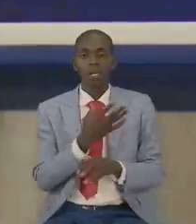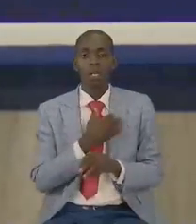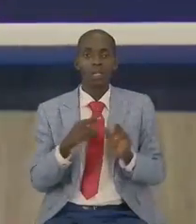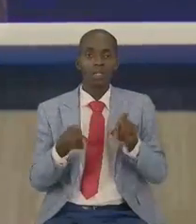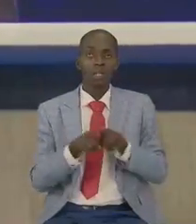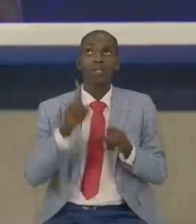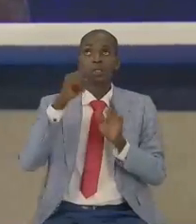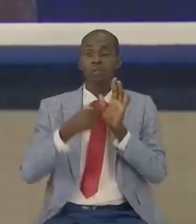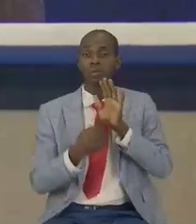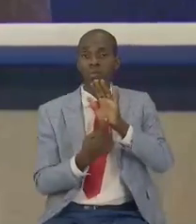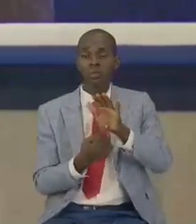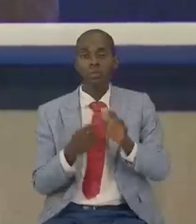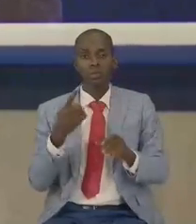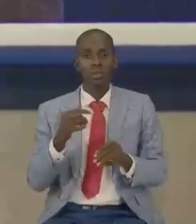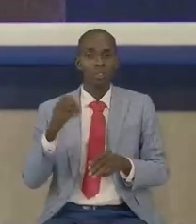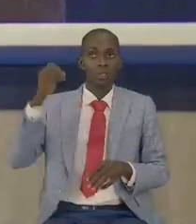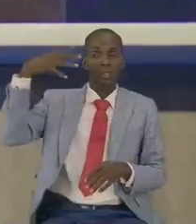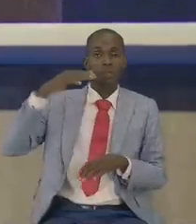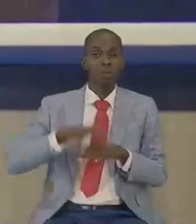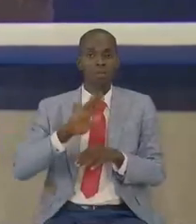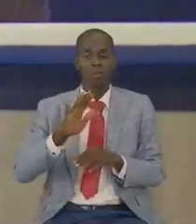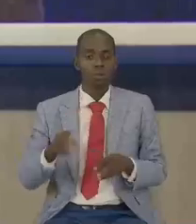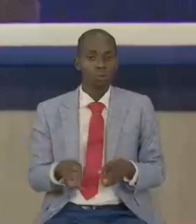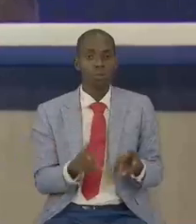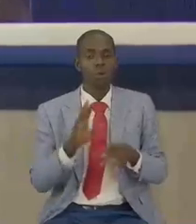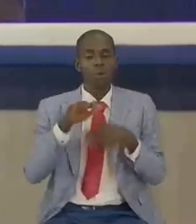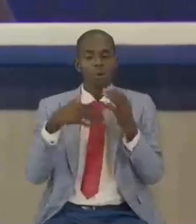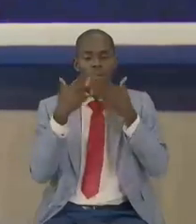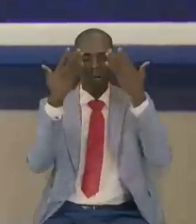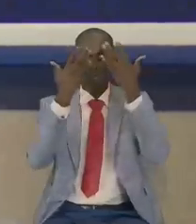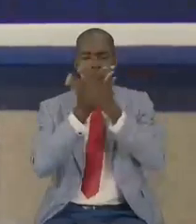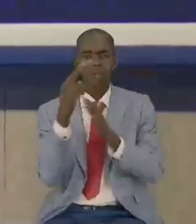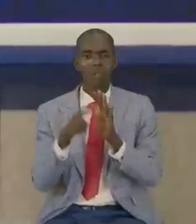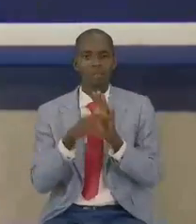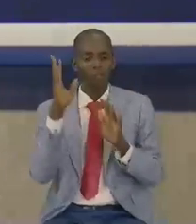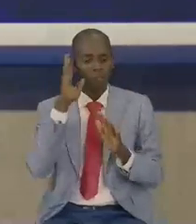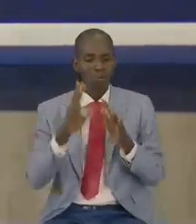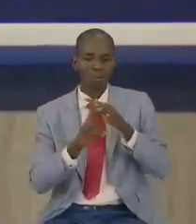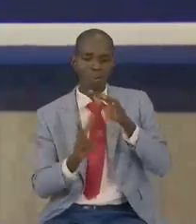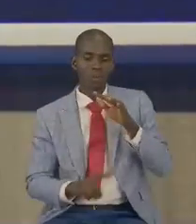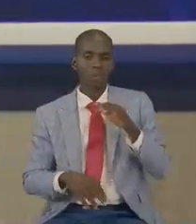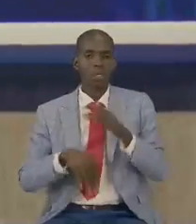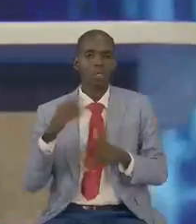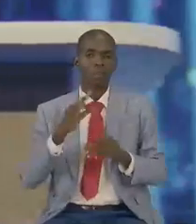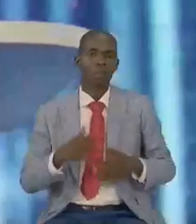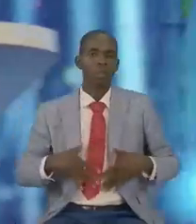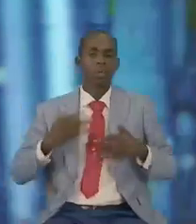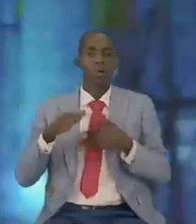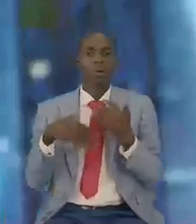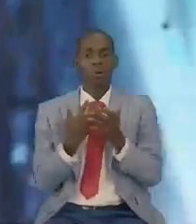ton chemin, toute ténèbre disparaîtra de ta vie. Toute ténèbre